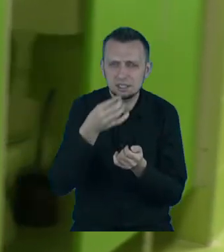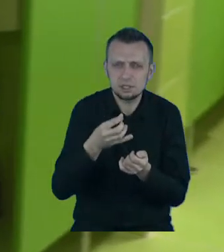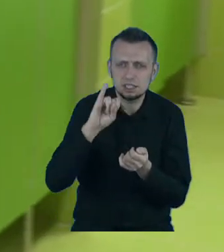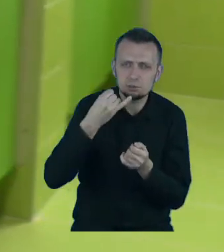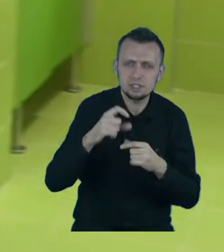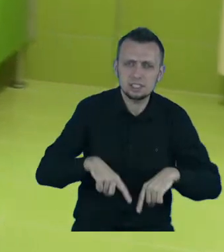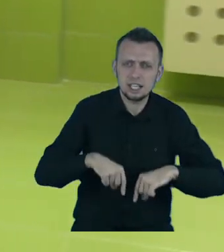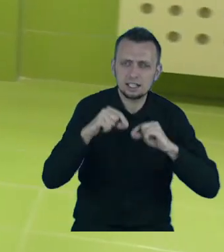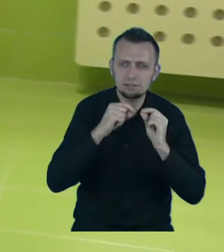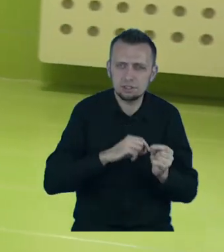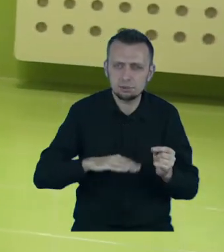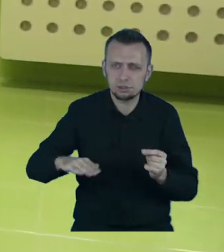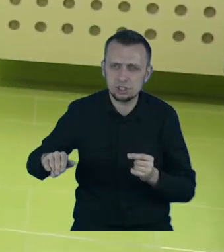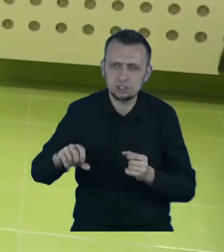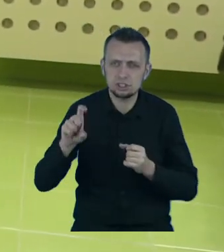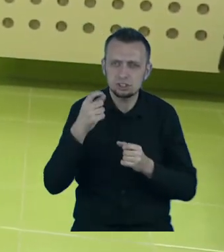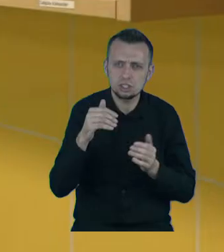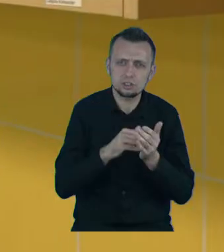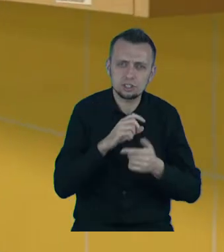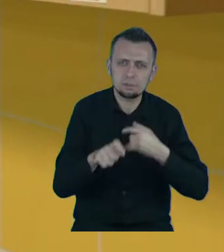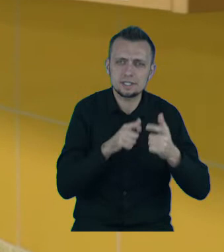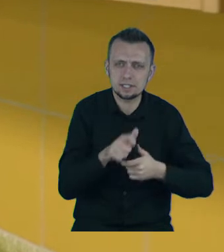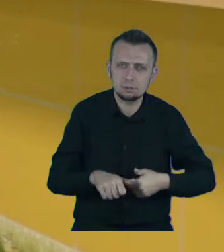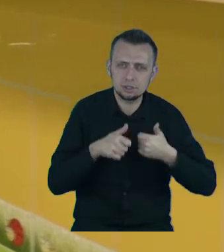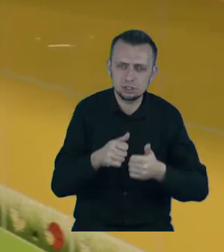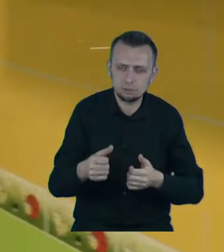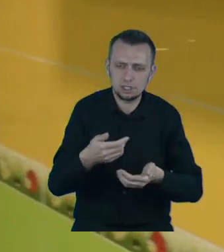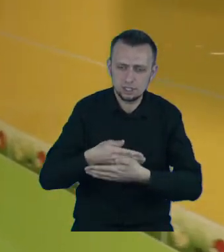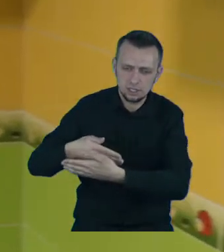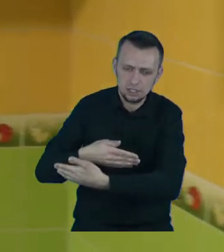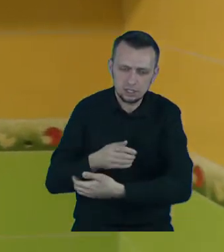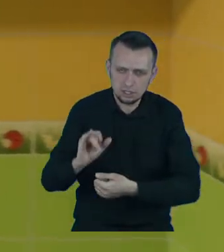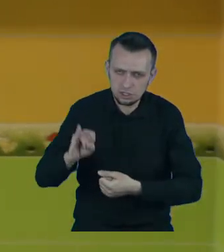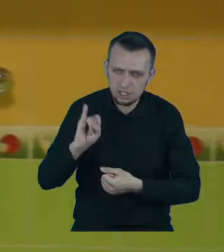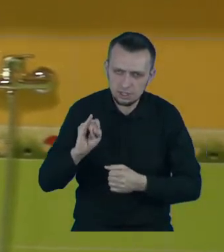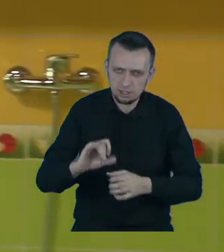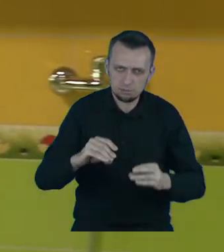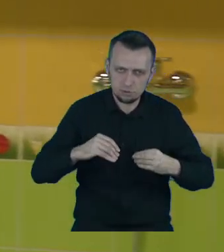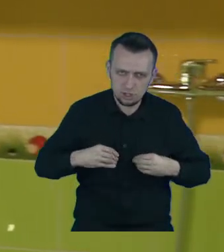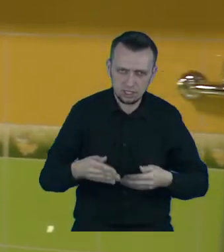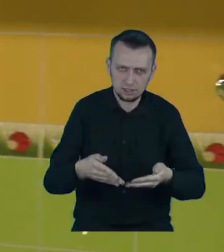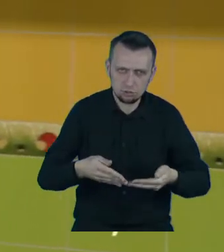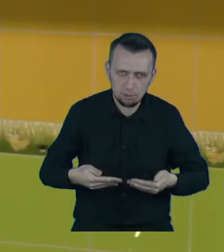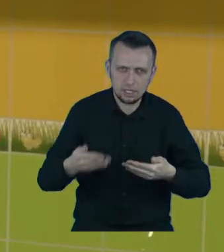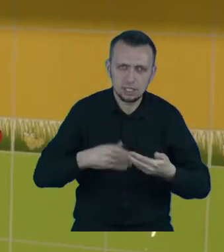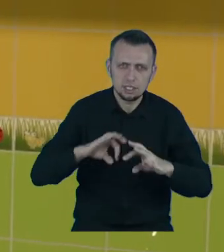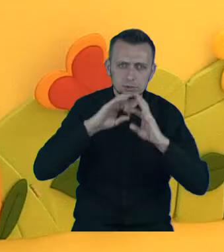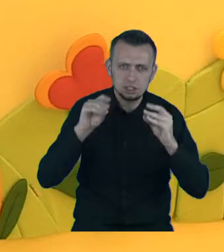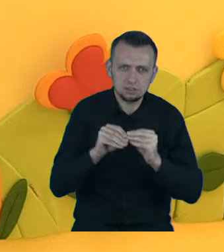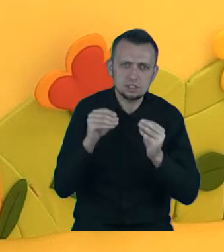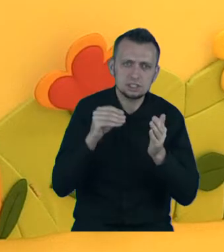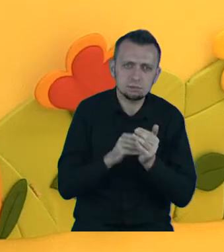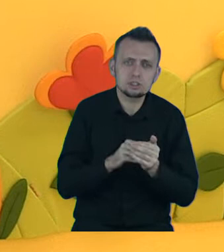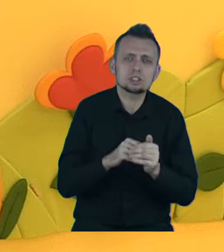co należy zrobić, aby dziecko mogło stać się podopiecznym placówki. Przede wszystkim trzeba złożyć kartę. Od 15